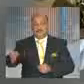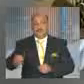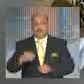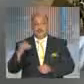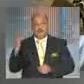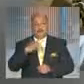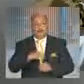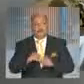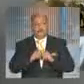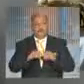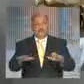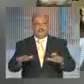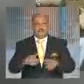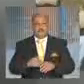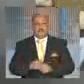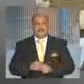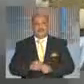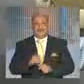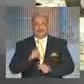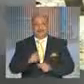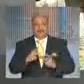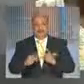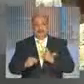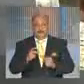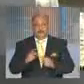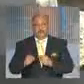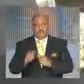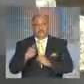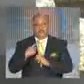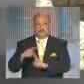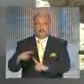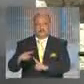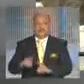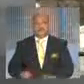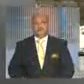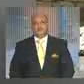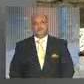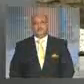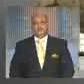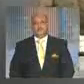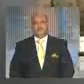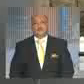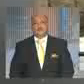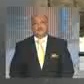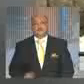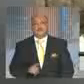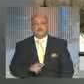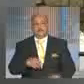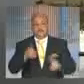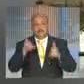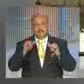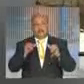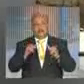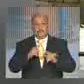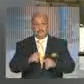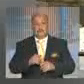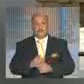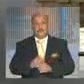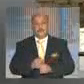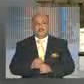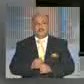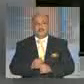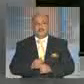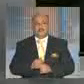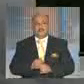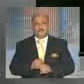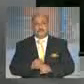يلقح الأغنام نتاعو يرتاح. وكانت المصالح المعنية قد اتخذت جملة من الإجراءات الوقائية